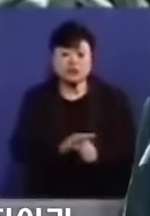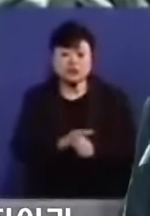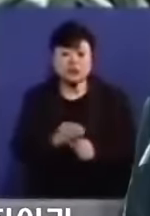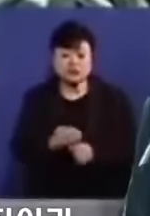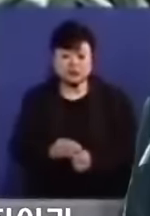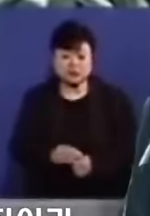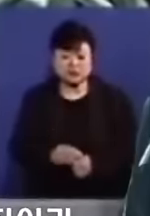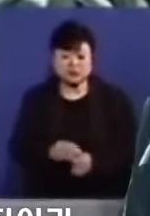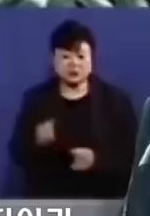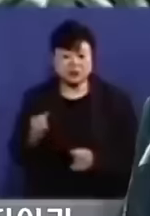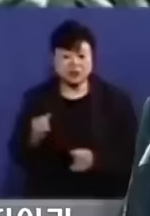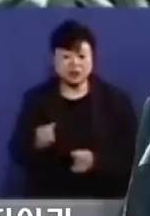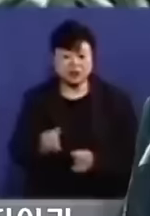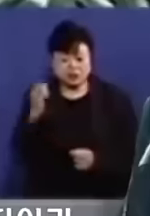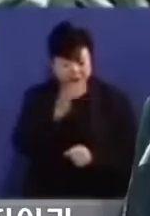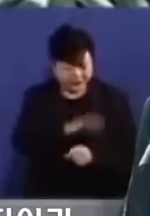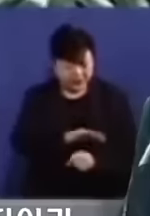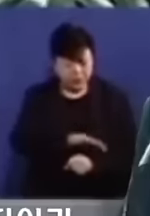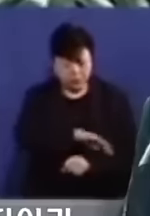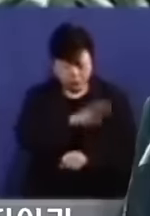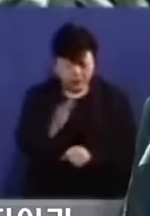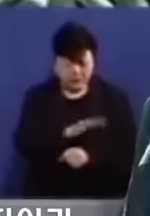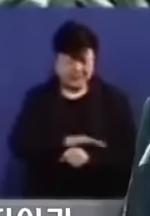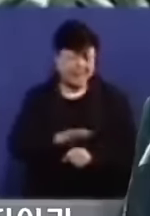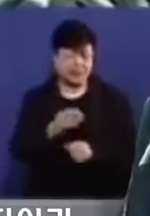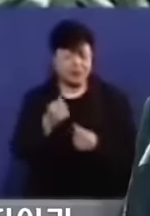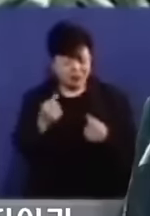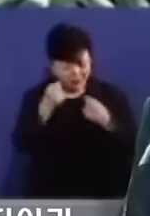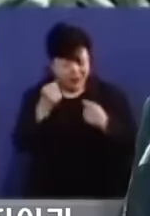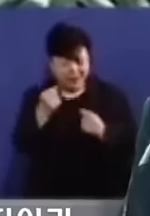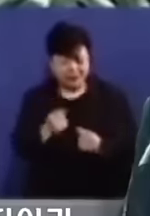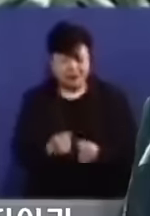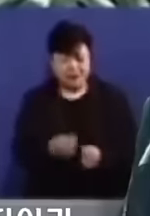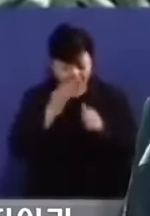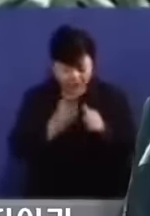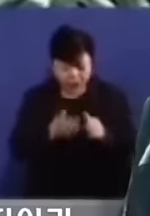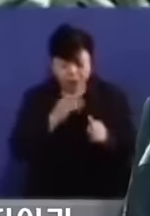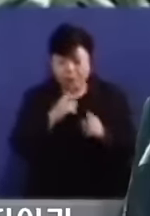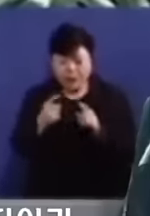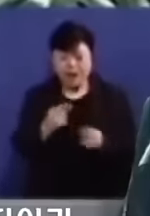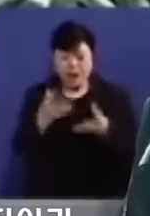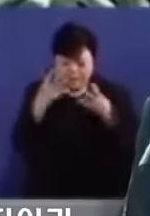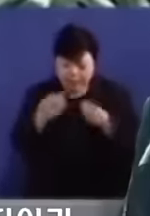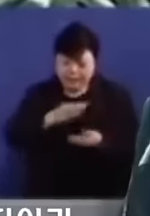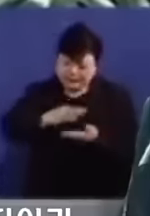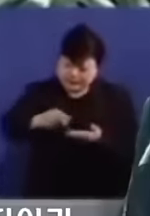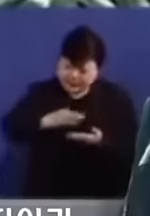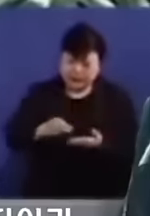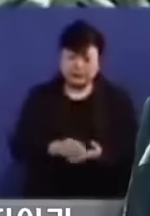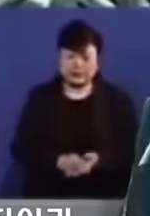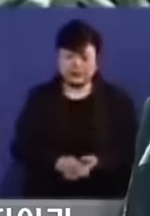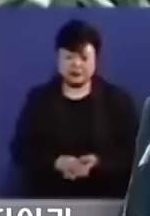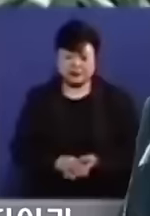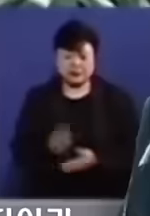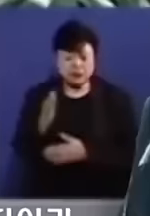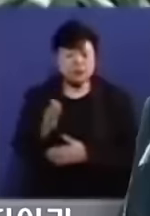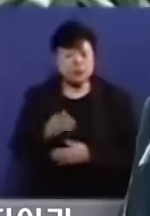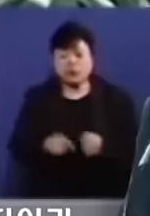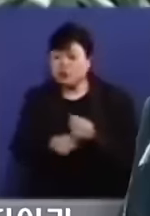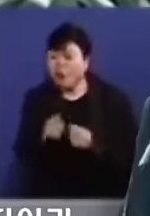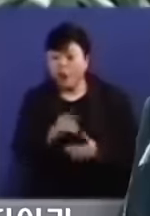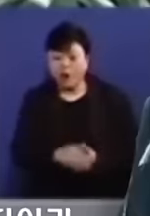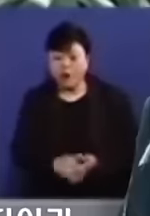자여 내 영혼이 잘됨같이 범사에 잘되며 강건하기를 내가 강구하는 말을 그렇게 집요하게 설교하느냐.